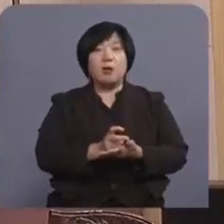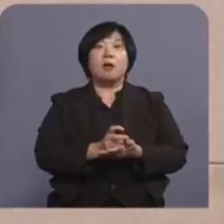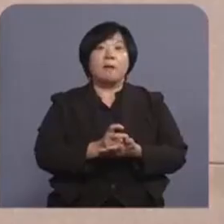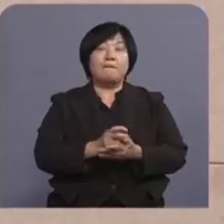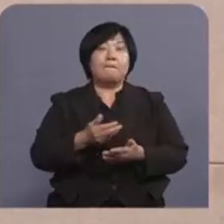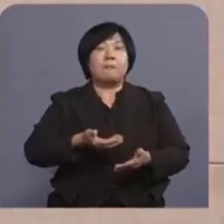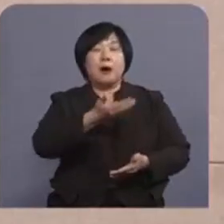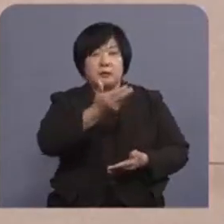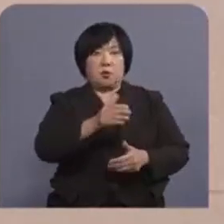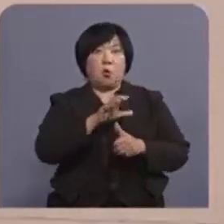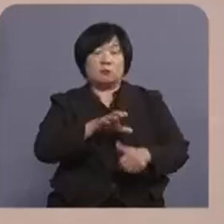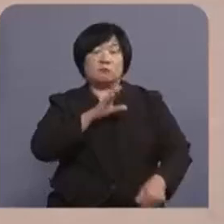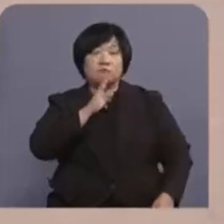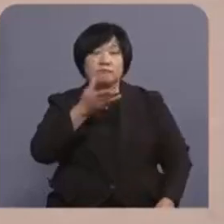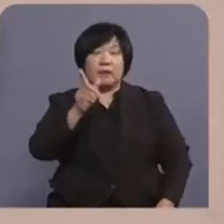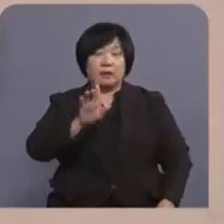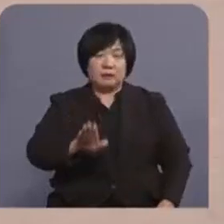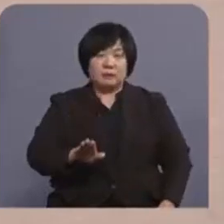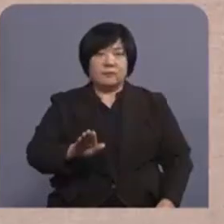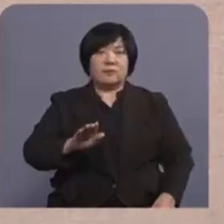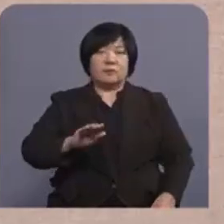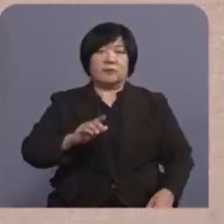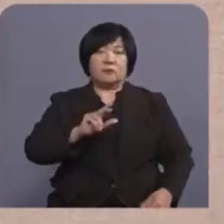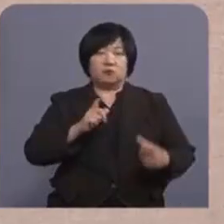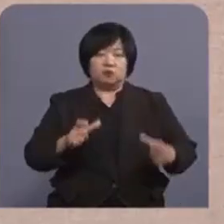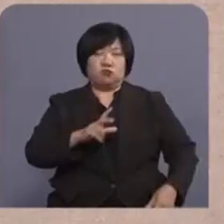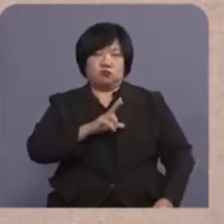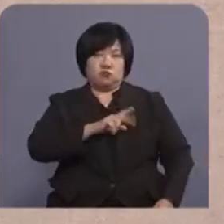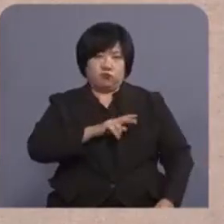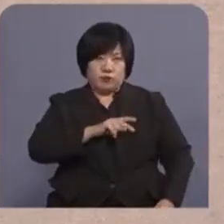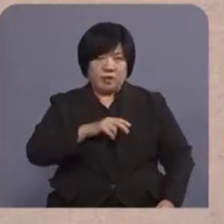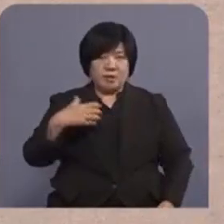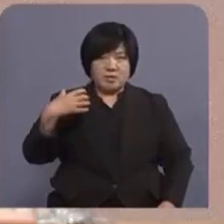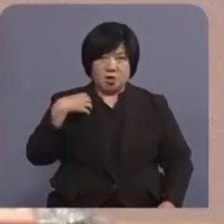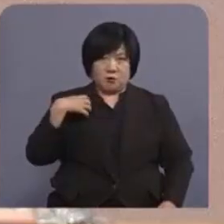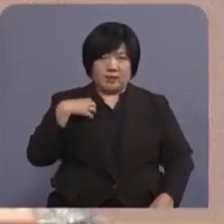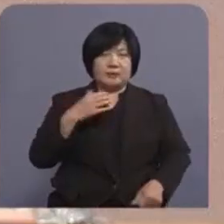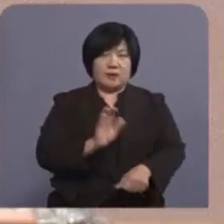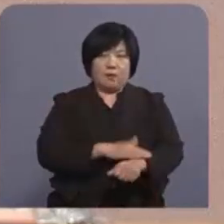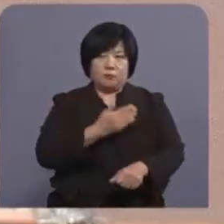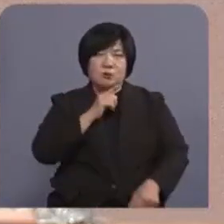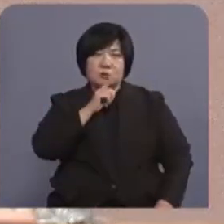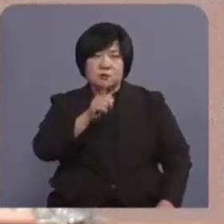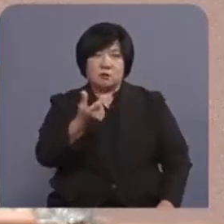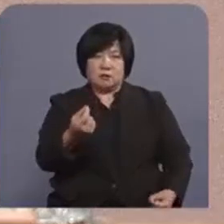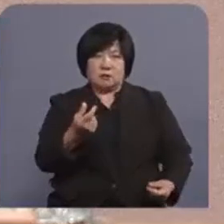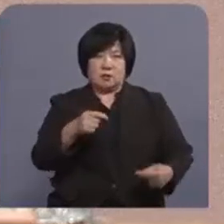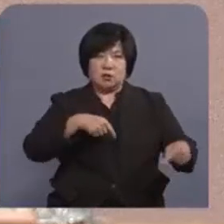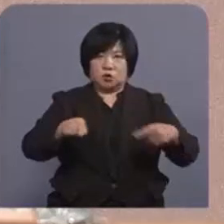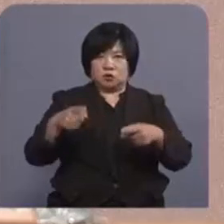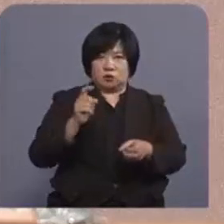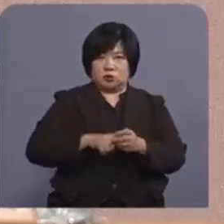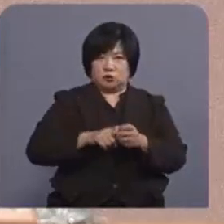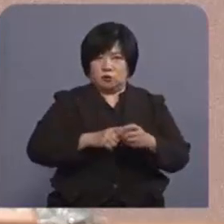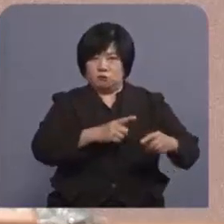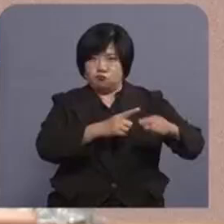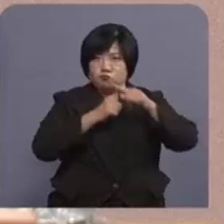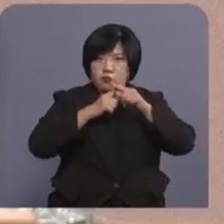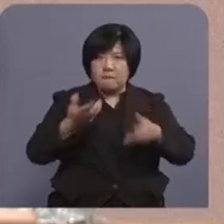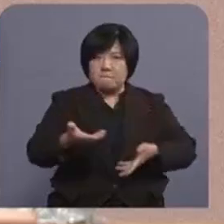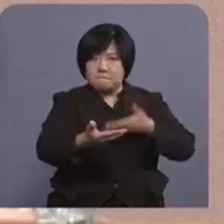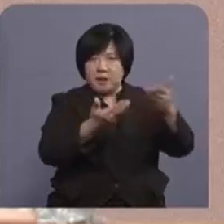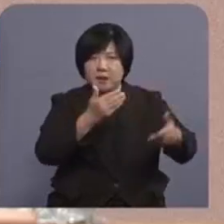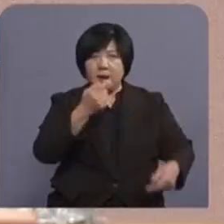하지만 기초 의회의 역할을 망각한 잘못된 행태라는 지적도 나옵니다 정치적인 목적으로 무조건 발휘하고